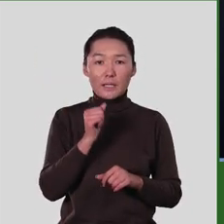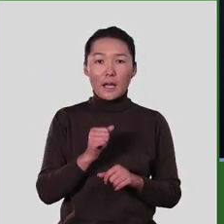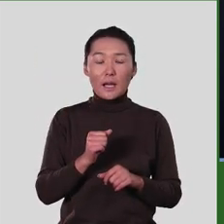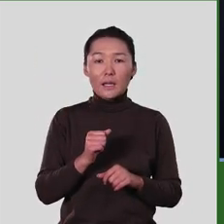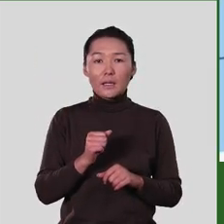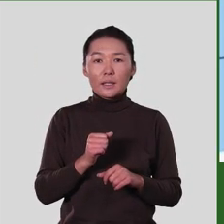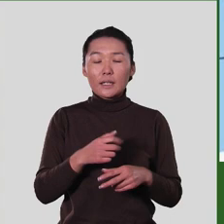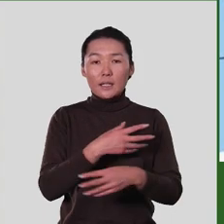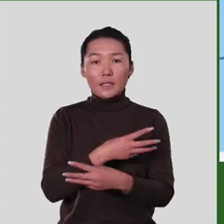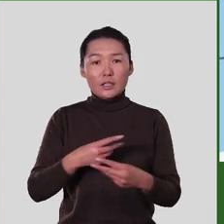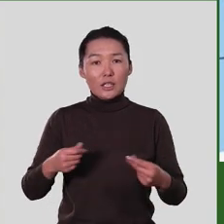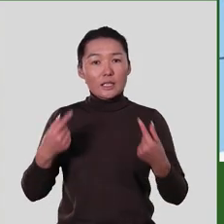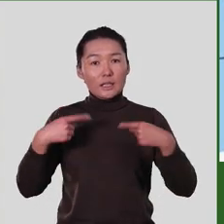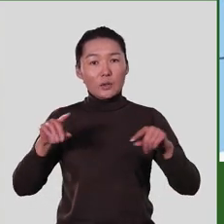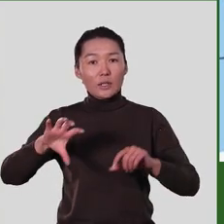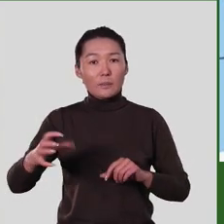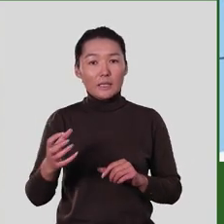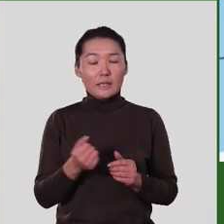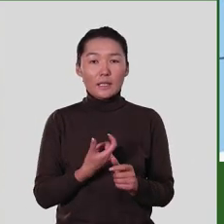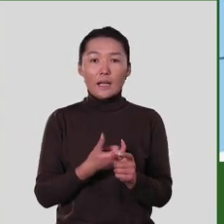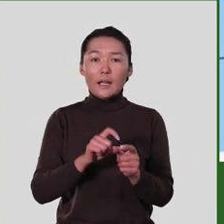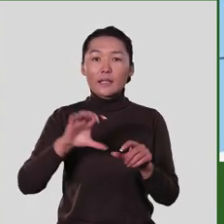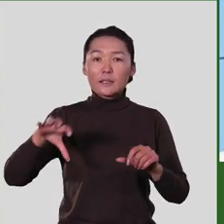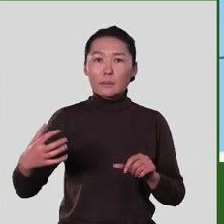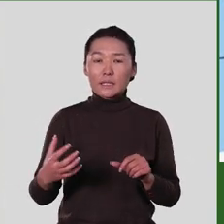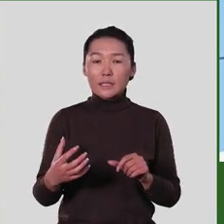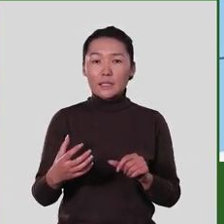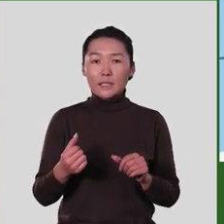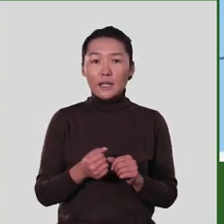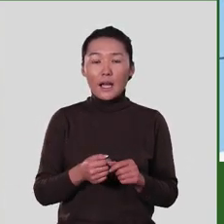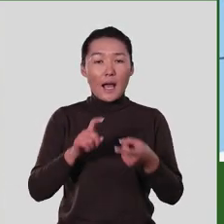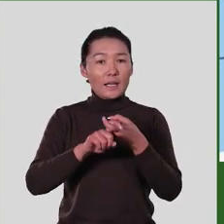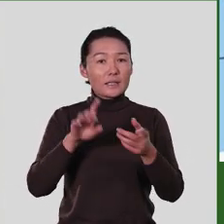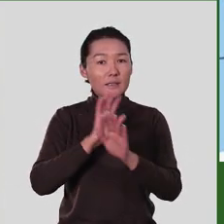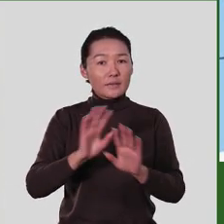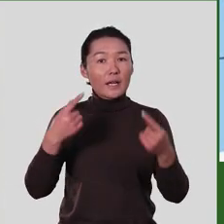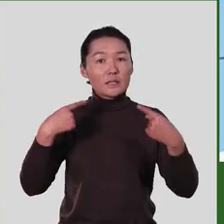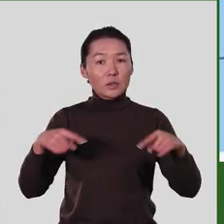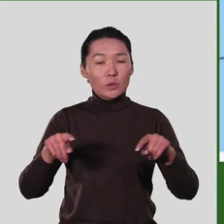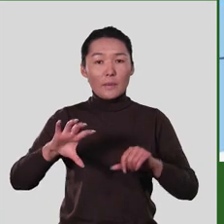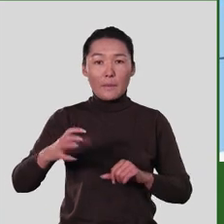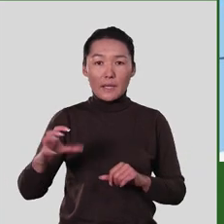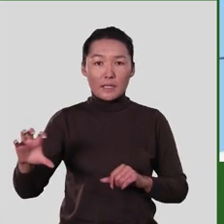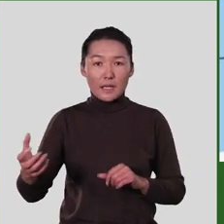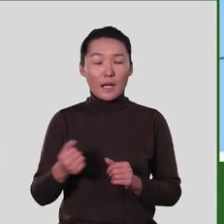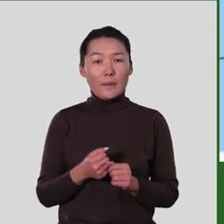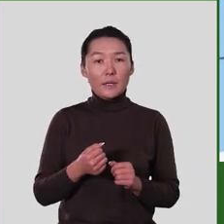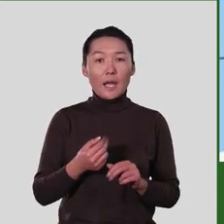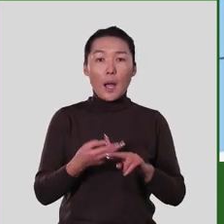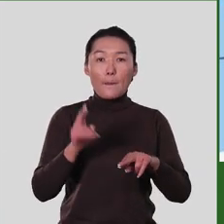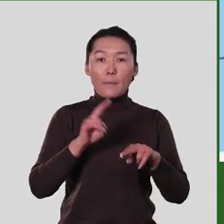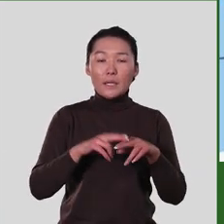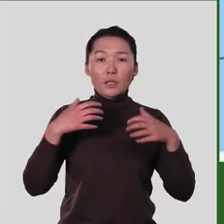материках. Этот материк не имеет прямой связи с другими материками, поэтому животный